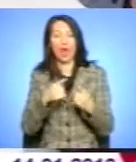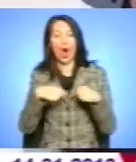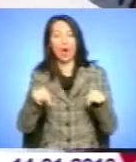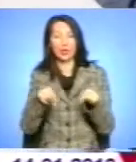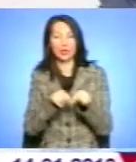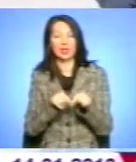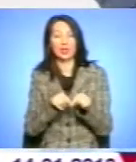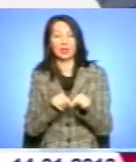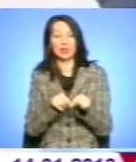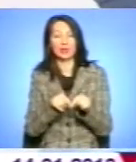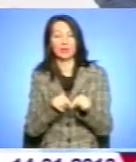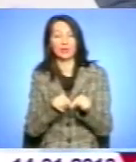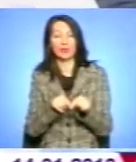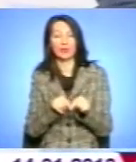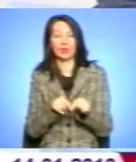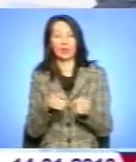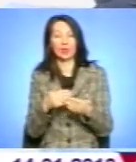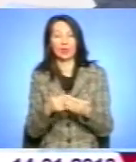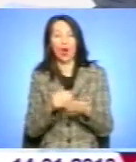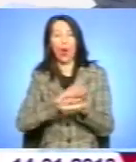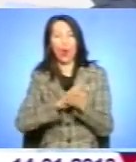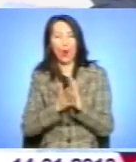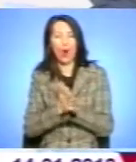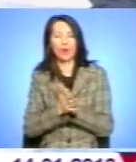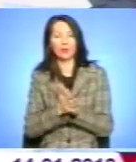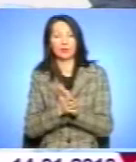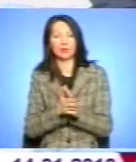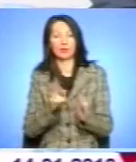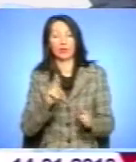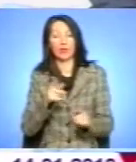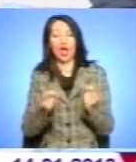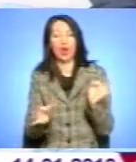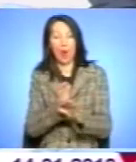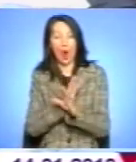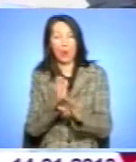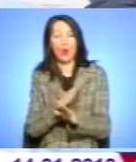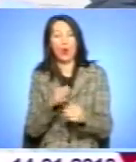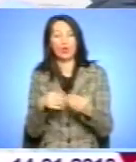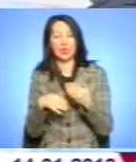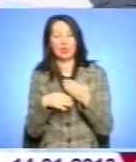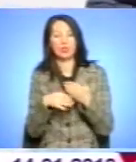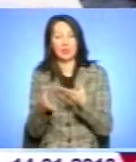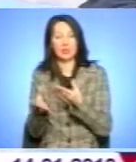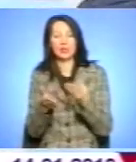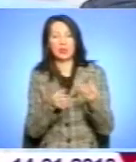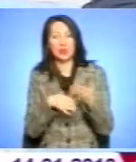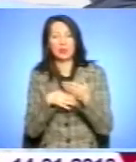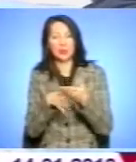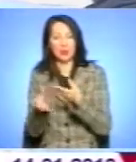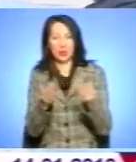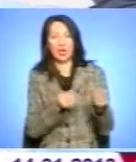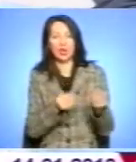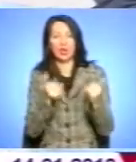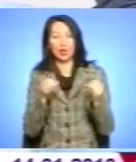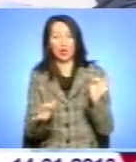Організація іменно, от, умови. А як погода? Сприяє перемозі озеро взагалі? Ну, сьогодні погода